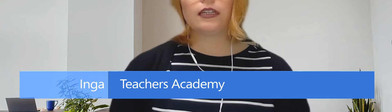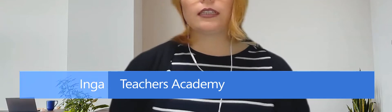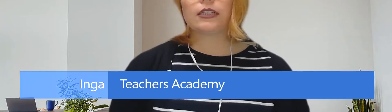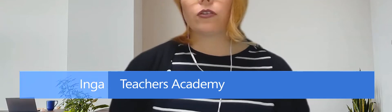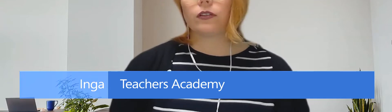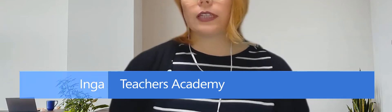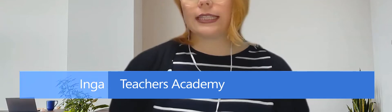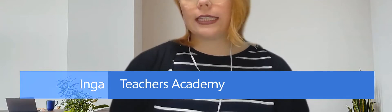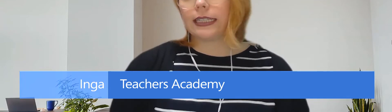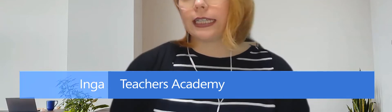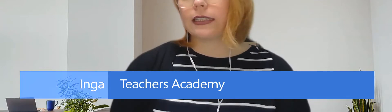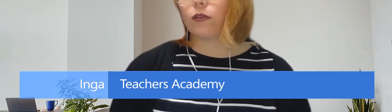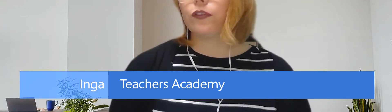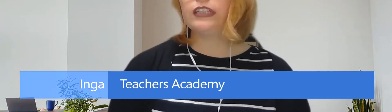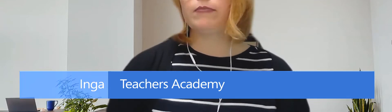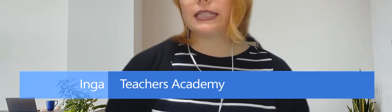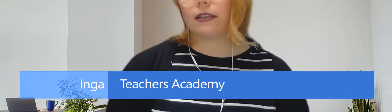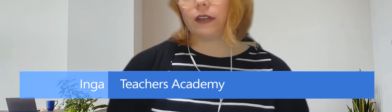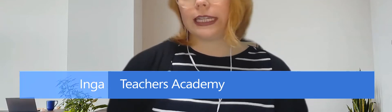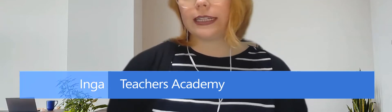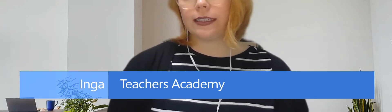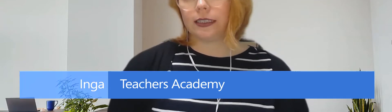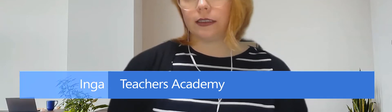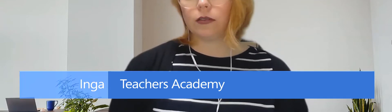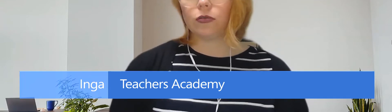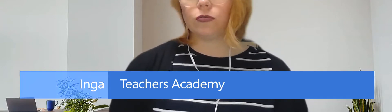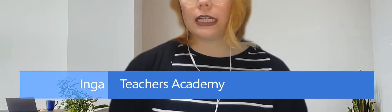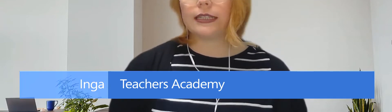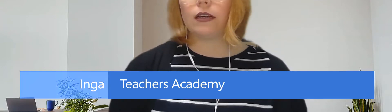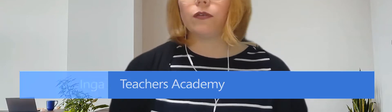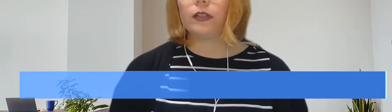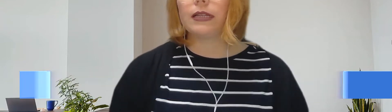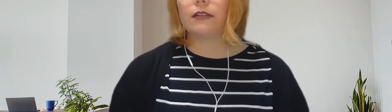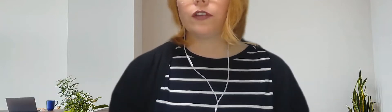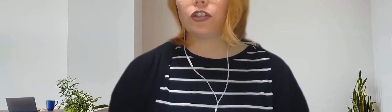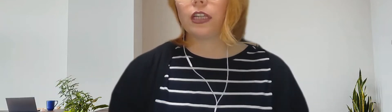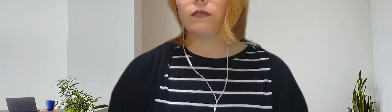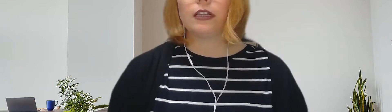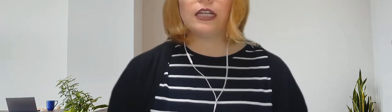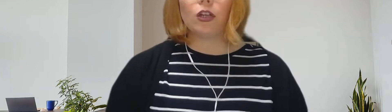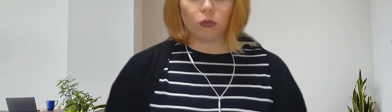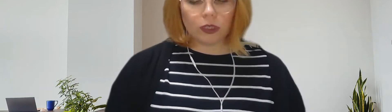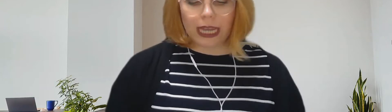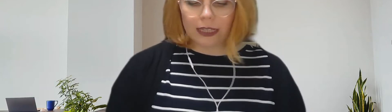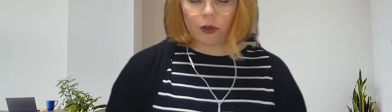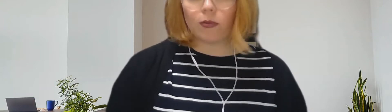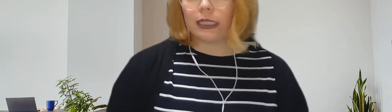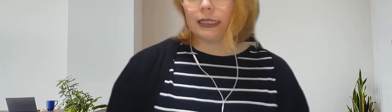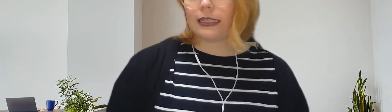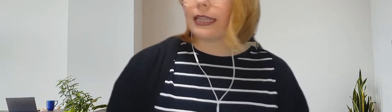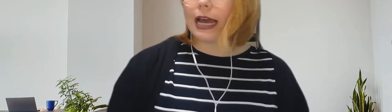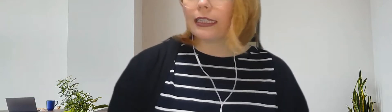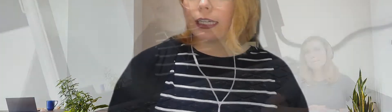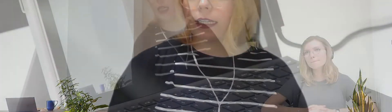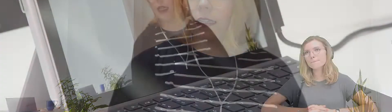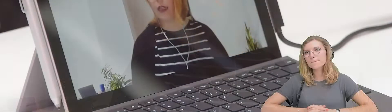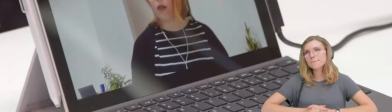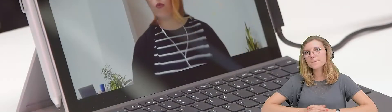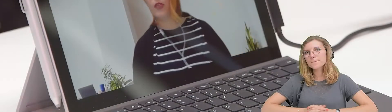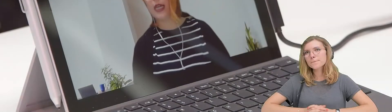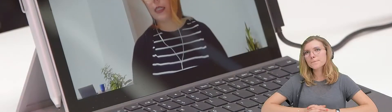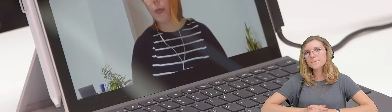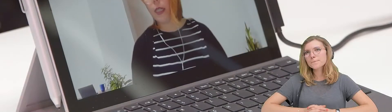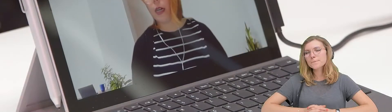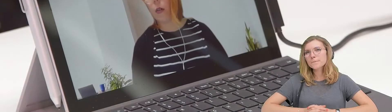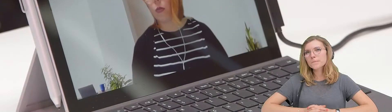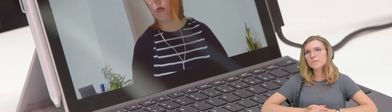dadurch kann sich der Text auch viel besser verinnerlichen, ne? Und du kannst ihn auch viel besser verstehen, weil du musst ja erstmal über den Satz nachdenken,